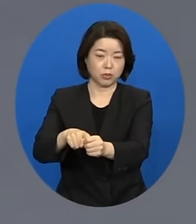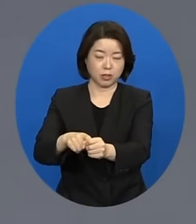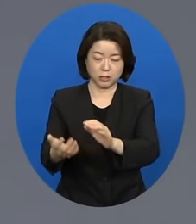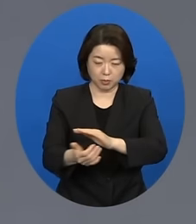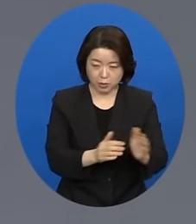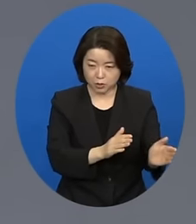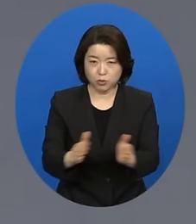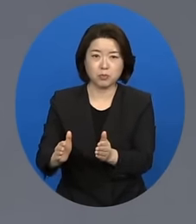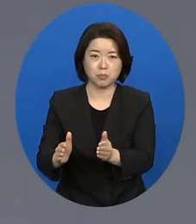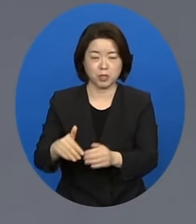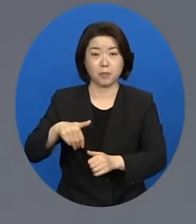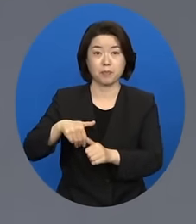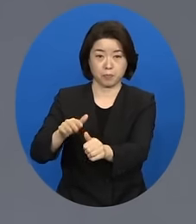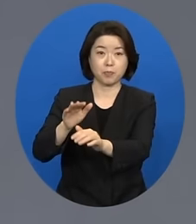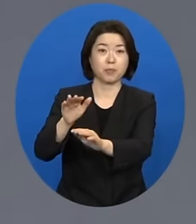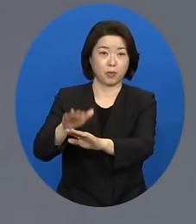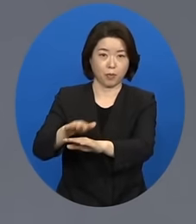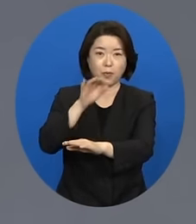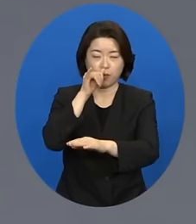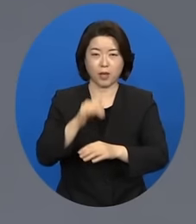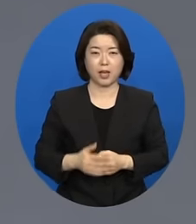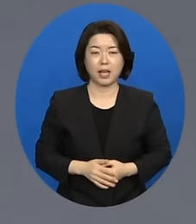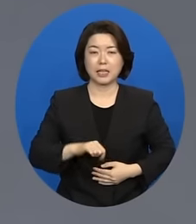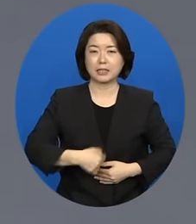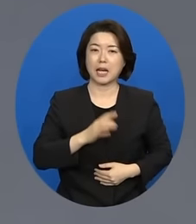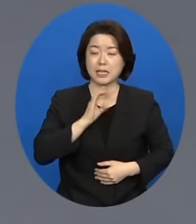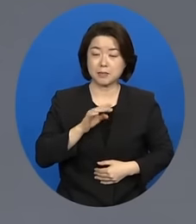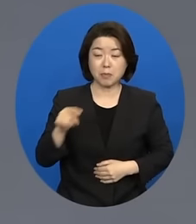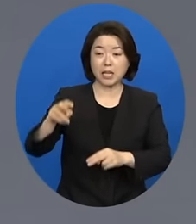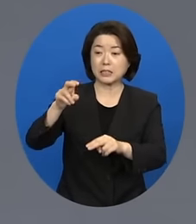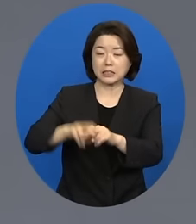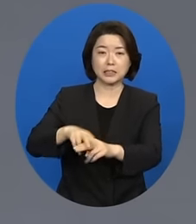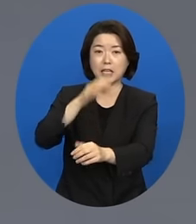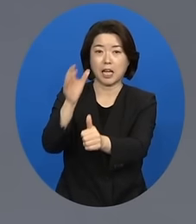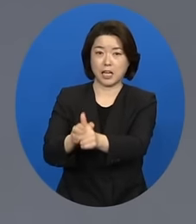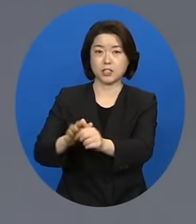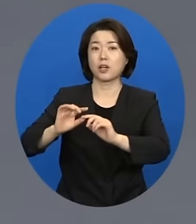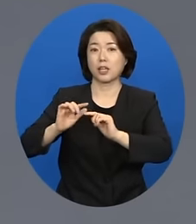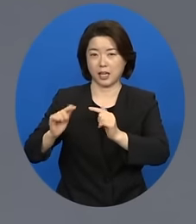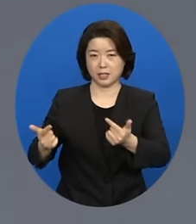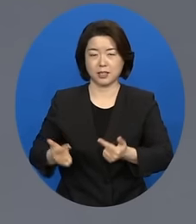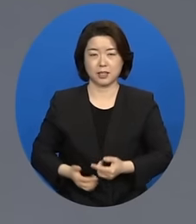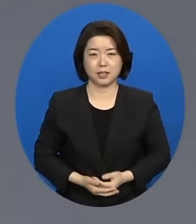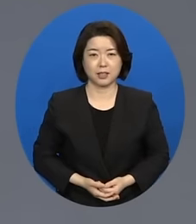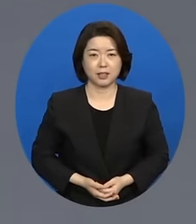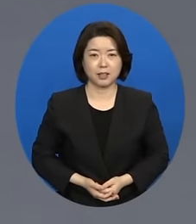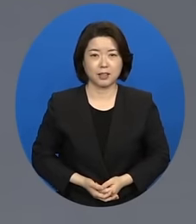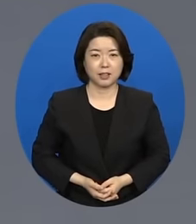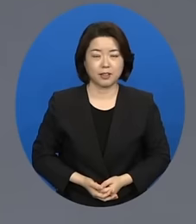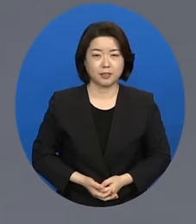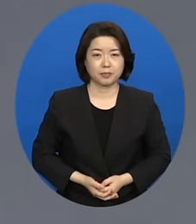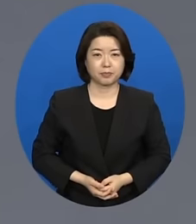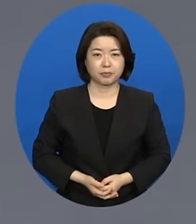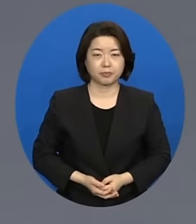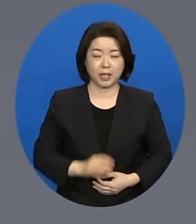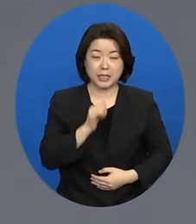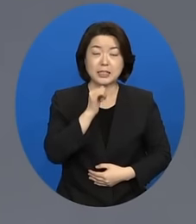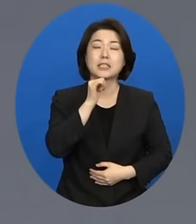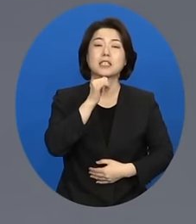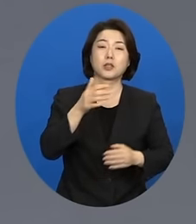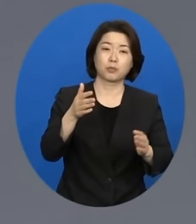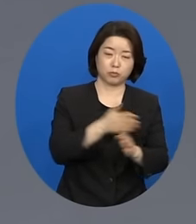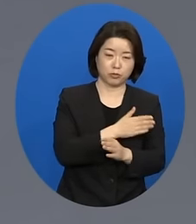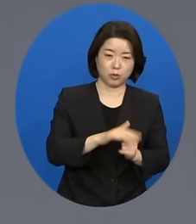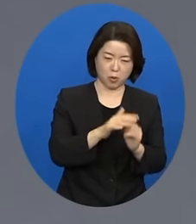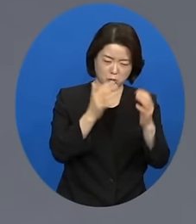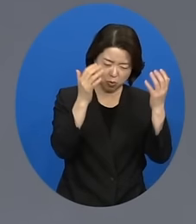준비시킨 것이고 보내신 것이지요. 자신만을 위해서 그 자리에 결코 세운 것이 아니라는 것입니다. 바로 기근으로부터